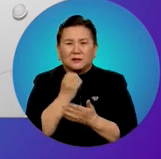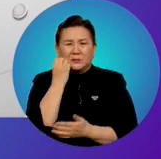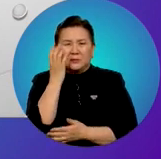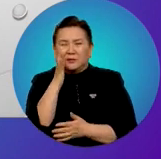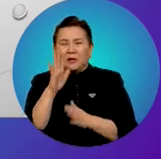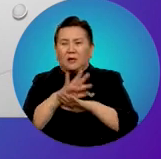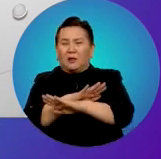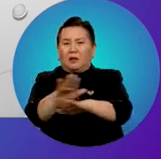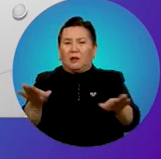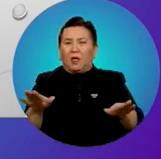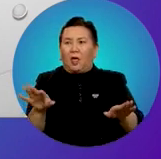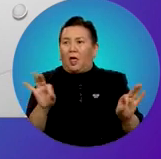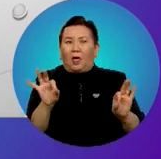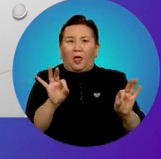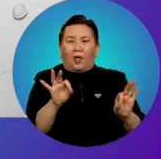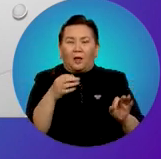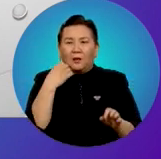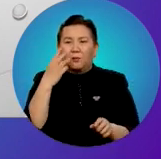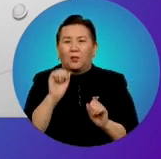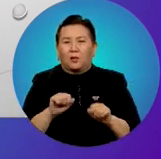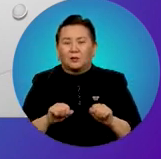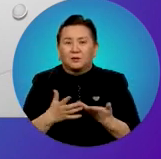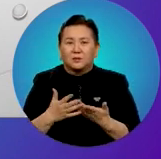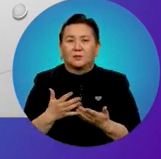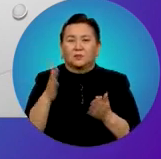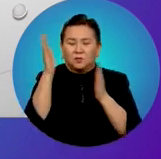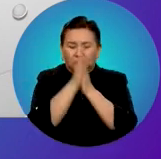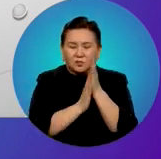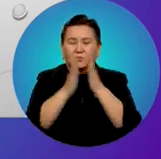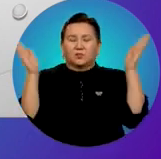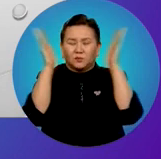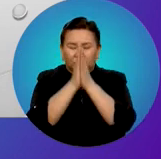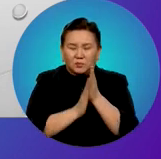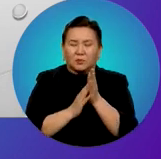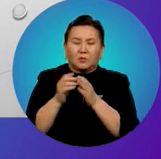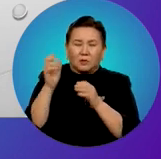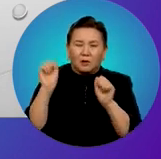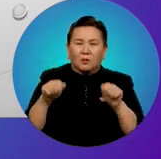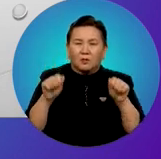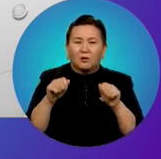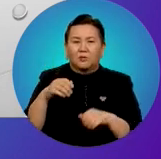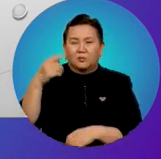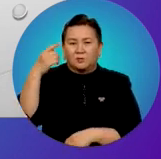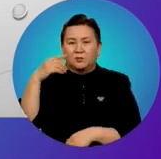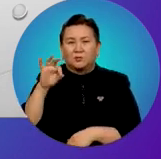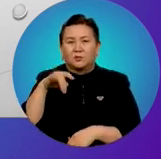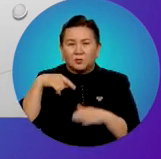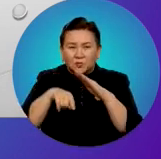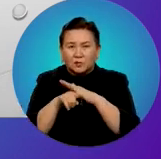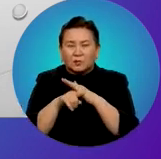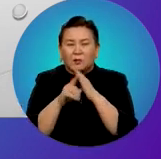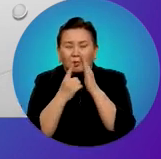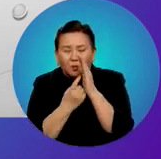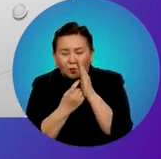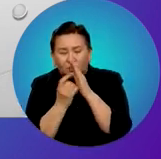ээрэм талд балахан усч байдаг болосоо. Өдөржин шүнжин шилбүрдэн хөөх хөксөлхний дор хорн бокс